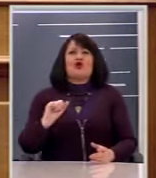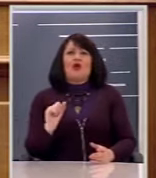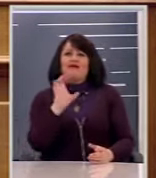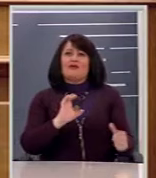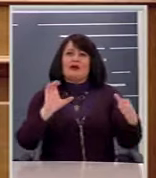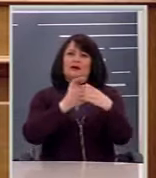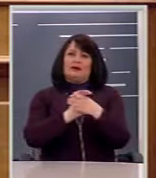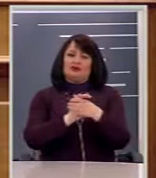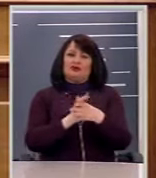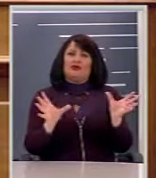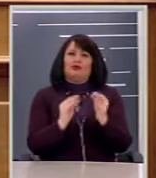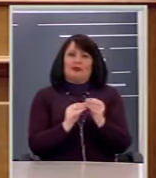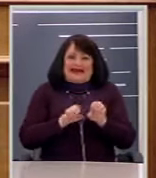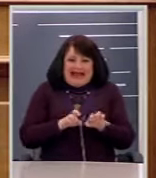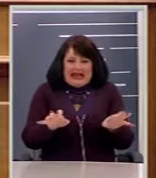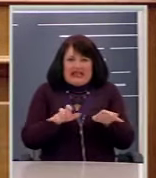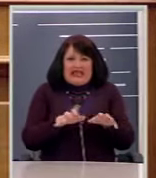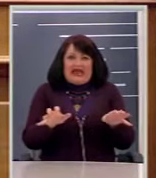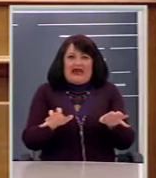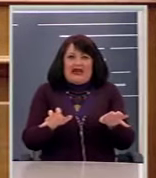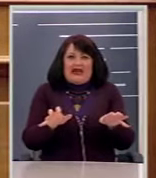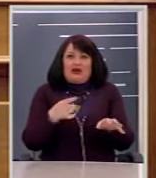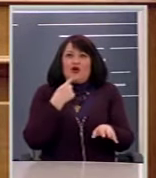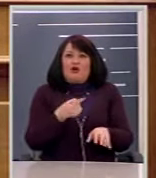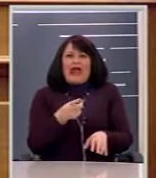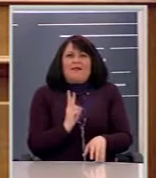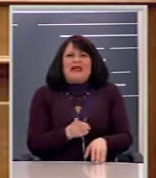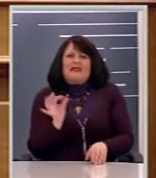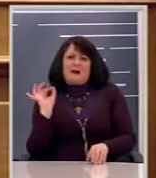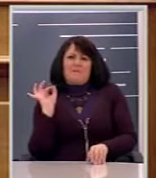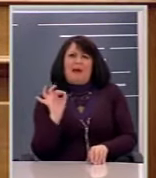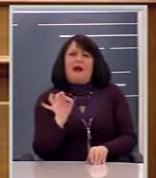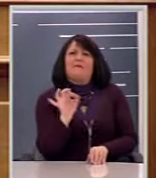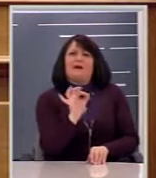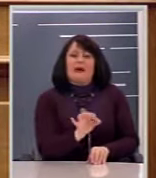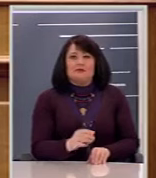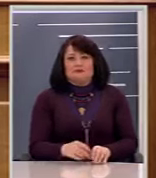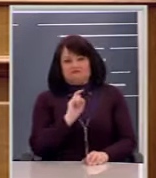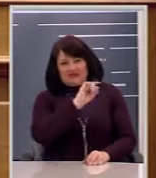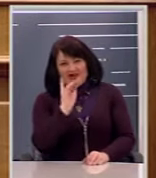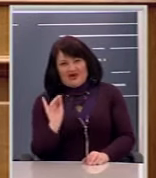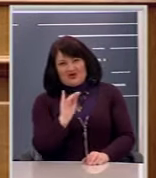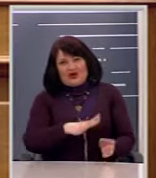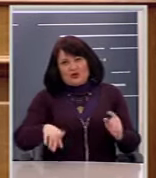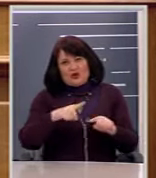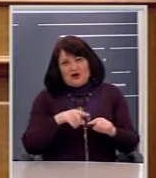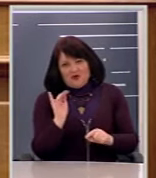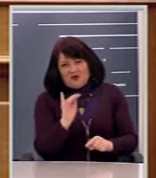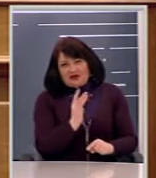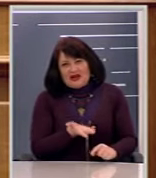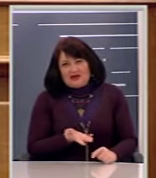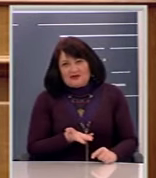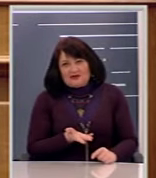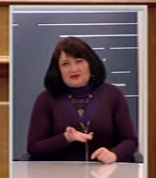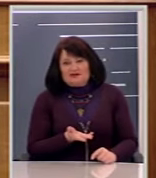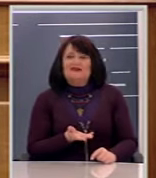Ευρωπαϊκή Ένωση που αφορούσαν τον καρκίνο ως μεταδοτική ασθένεια τον καρκίνο. Και ρωτώ τον ελληνικό λαό από το βήμα. Ποιος